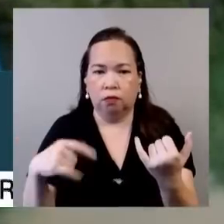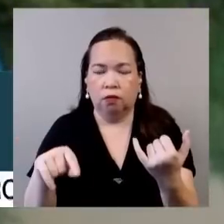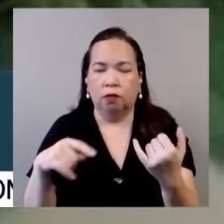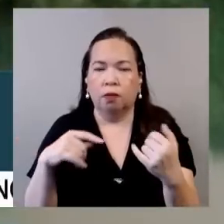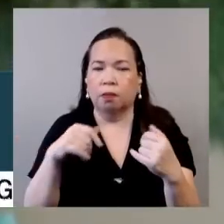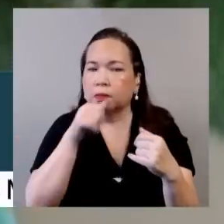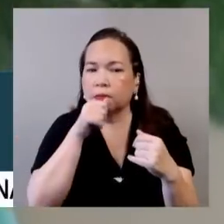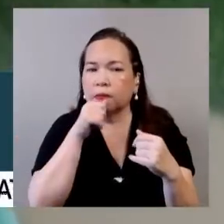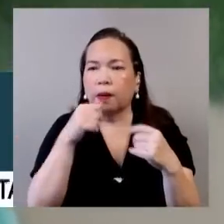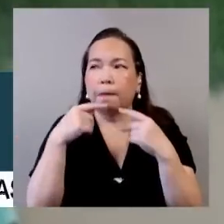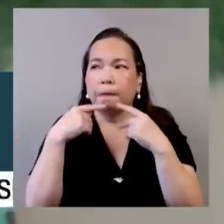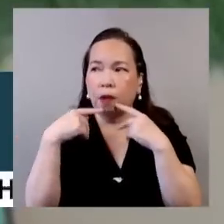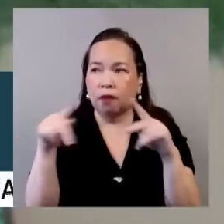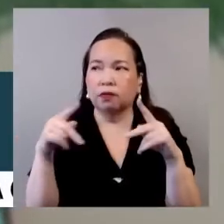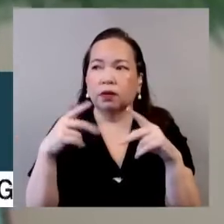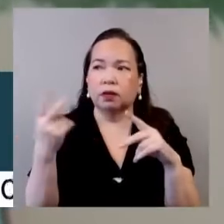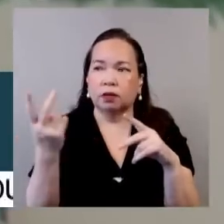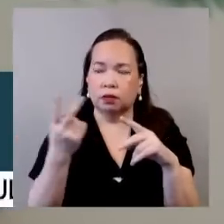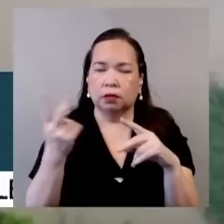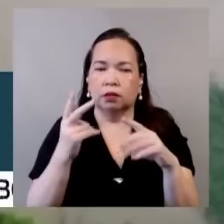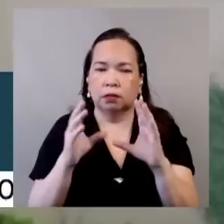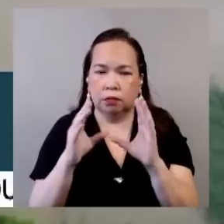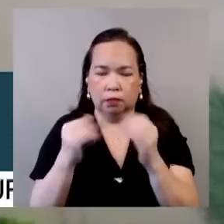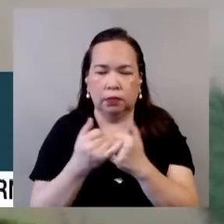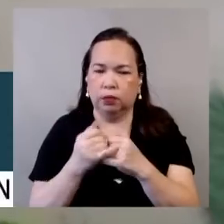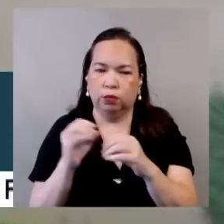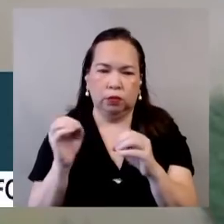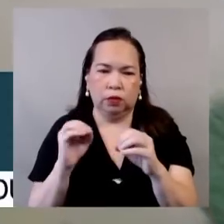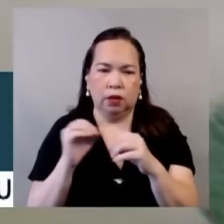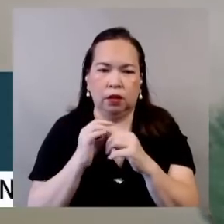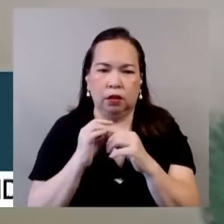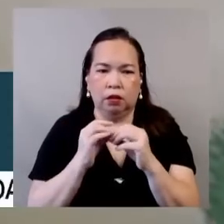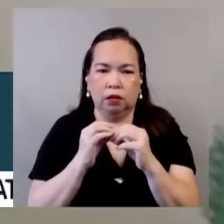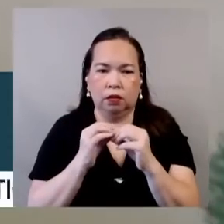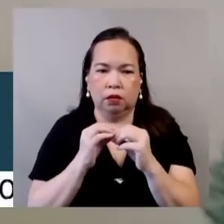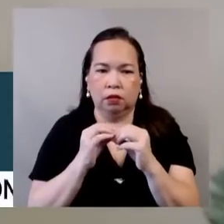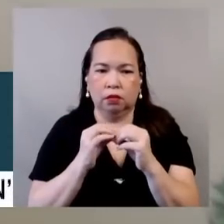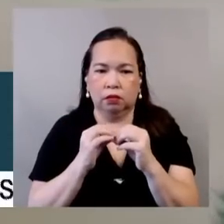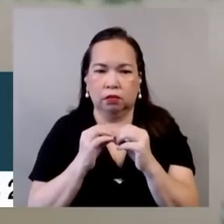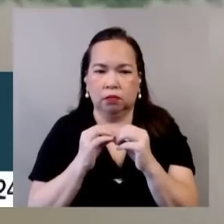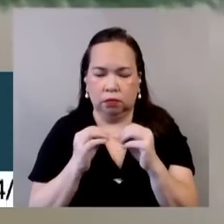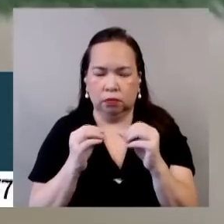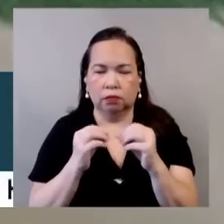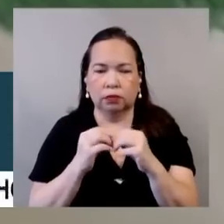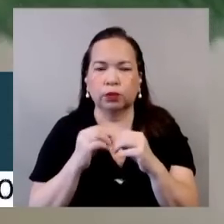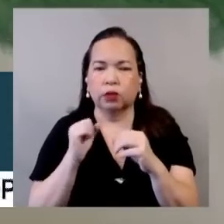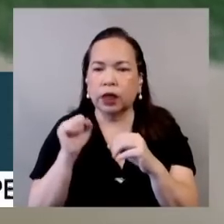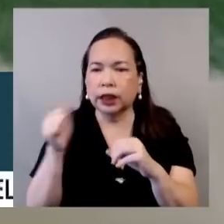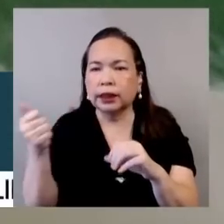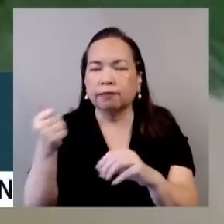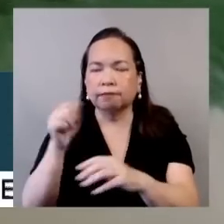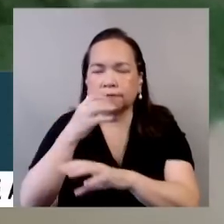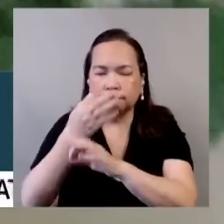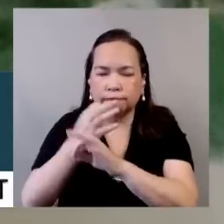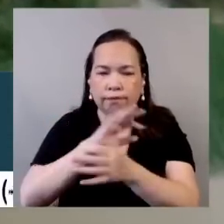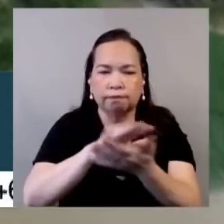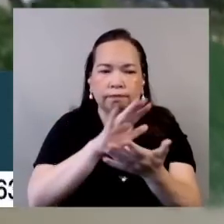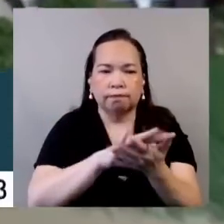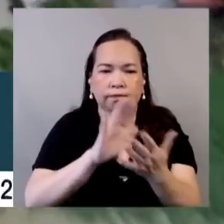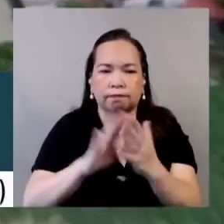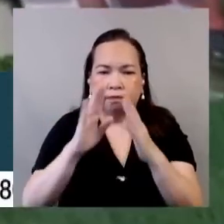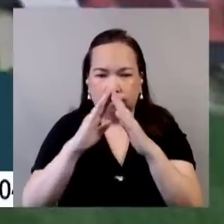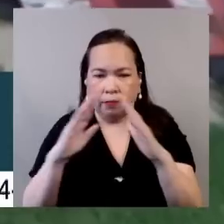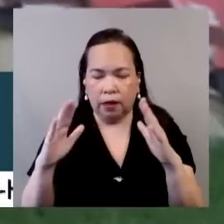government and private companies po. Ay wala mo nang pasok kaya para makapag-raise po ng kanilang mga bahay kasi lahat talaga halos may